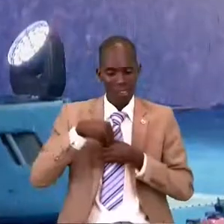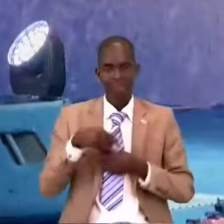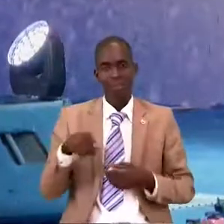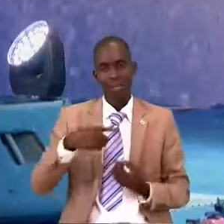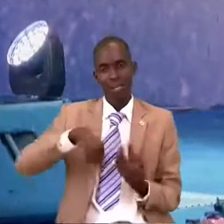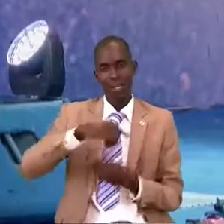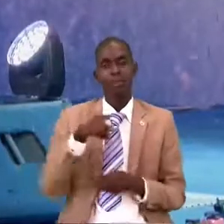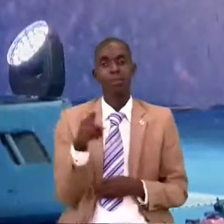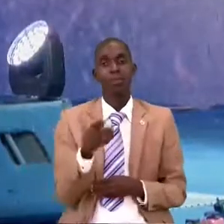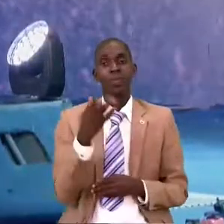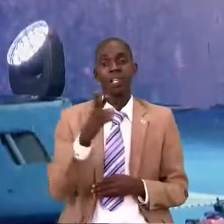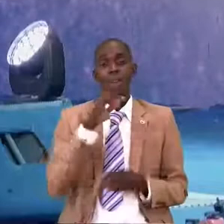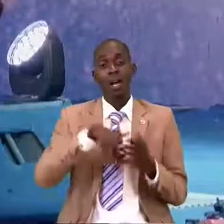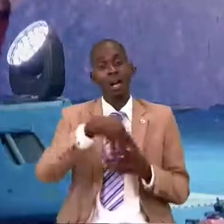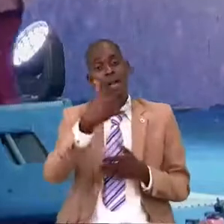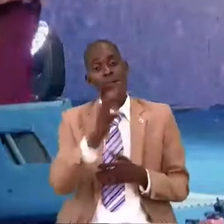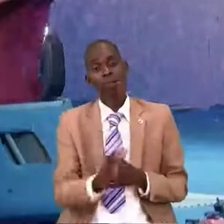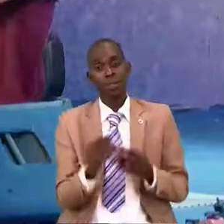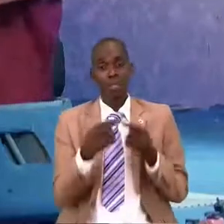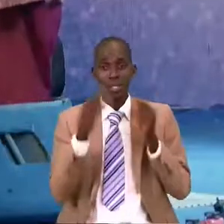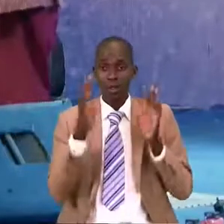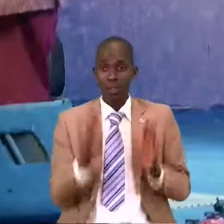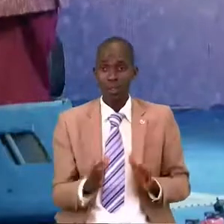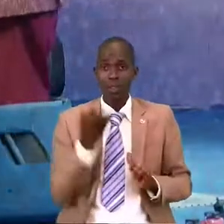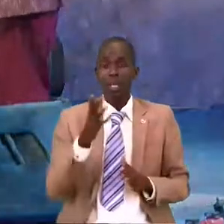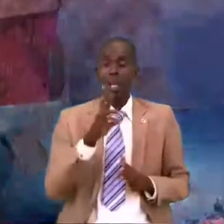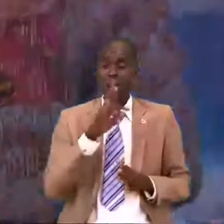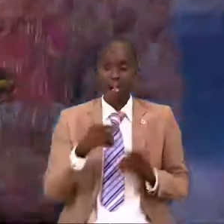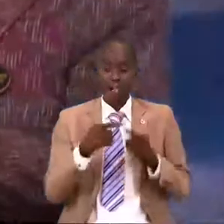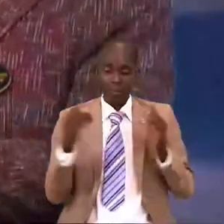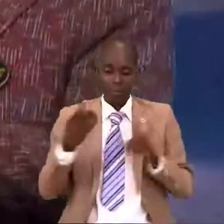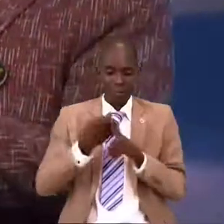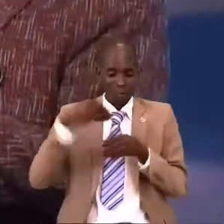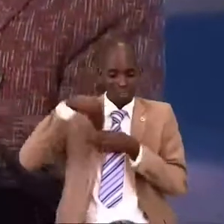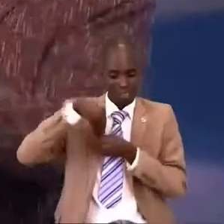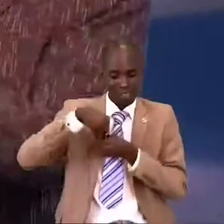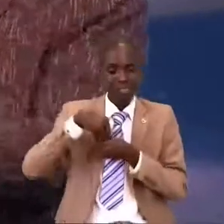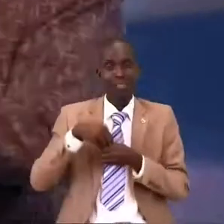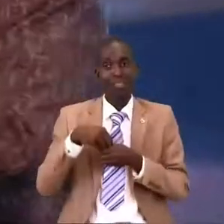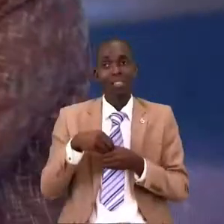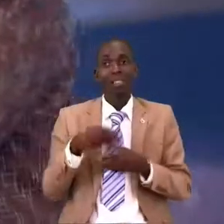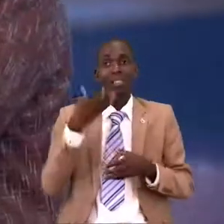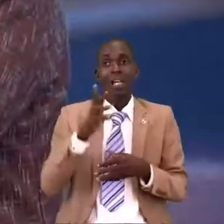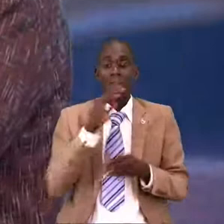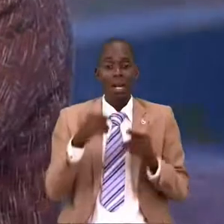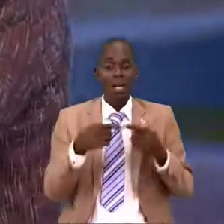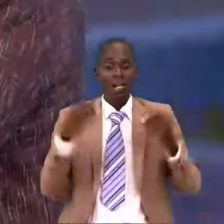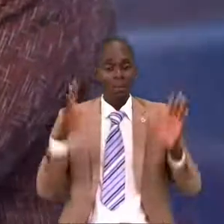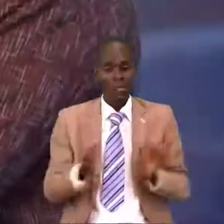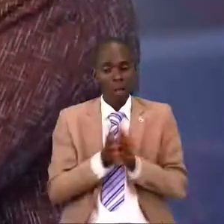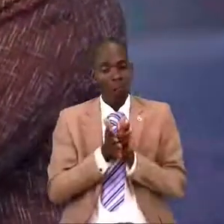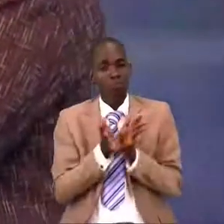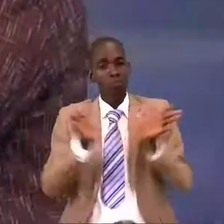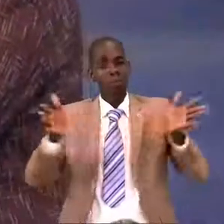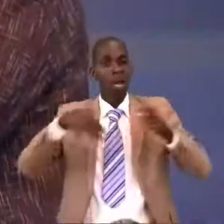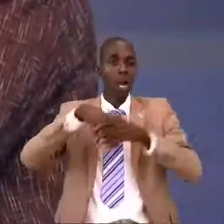il y a des ennemis publics. Au dehors là-bas, tu avances, tu t'élèves et les gens qui